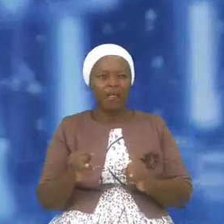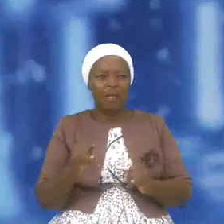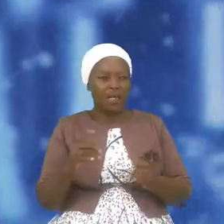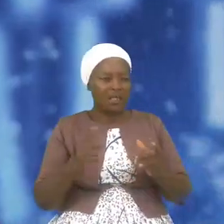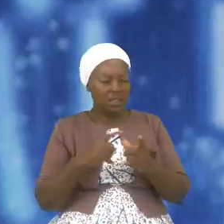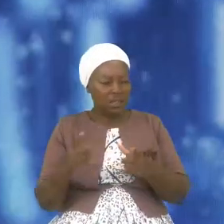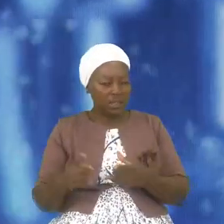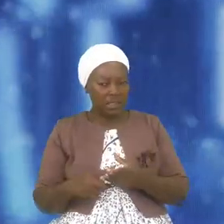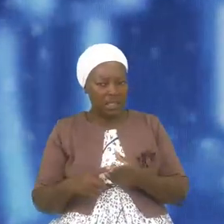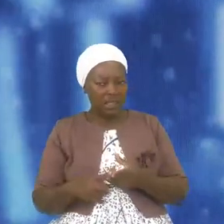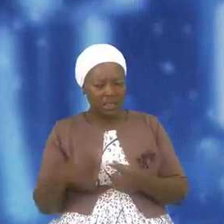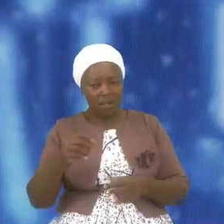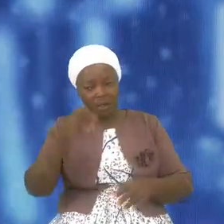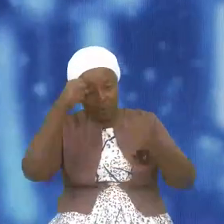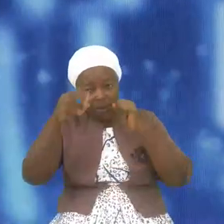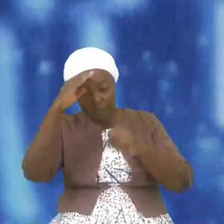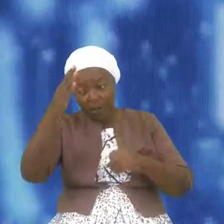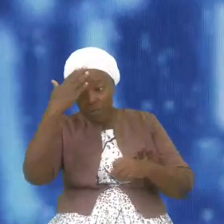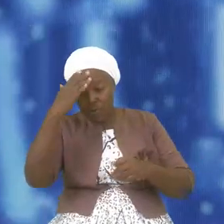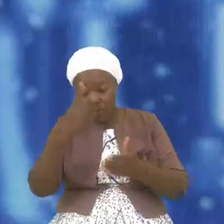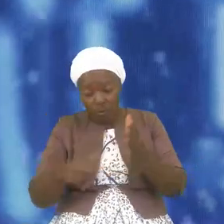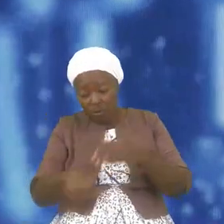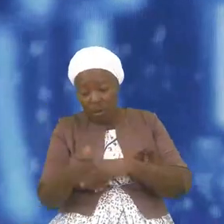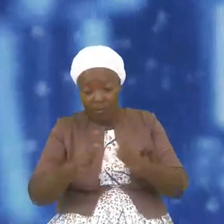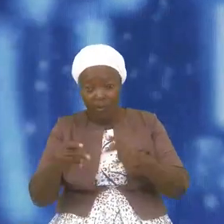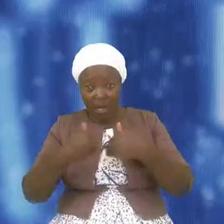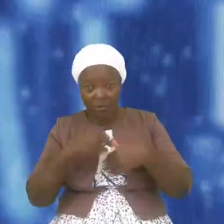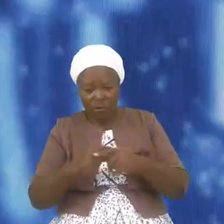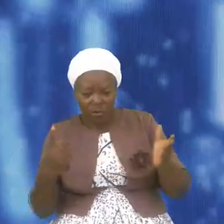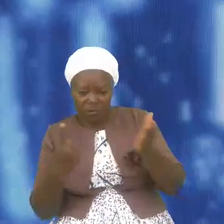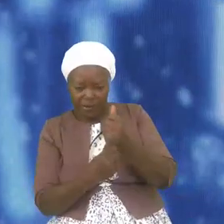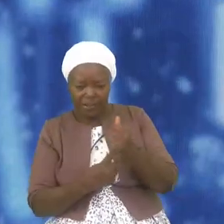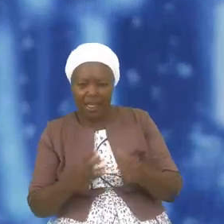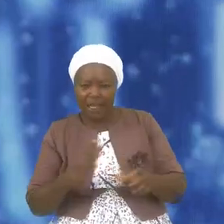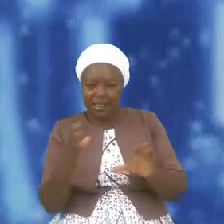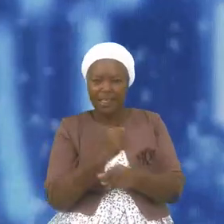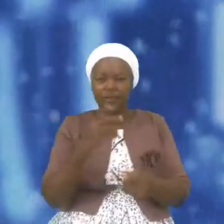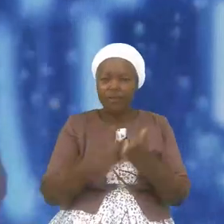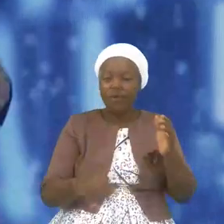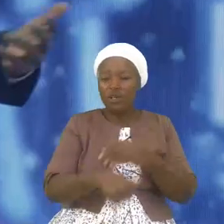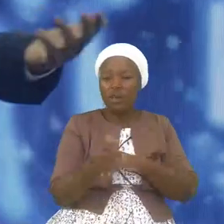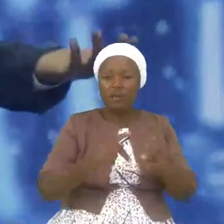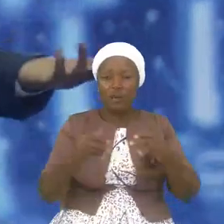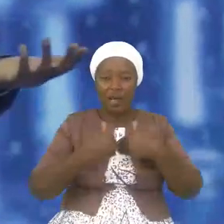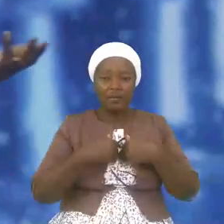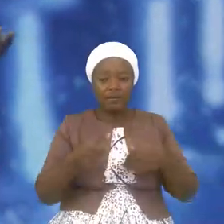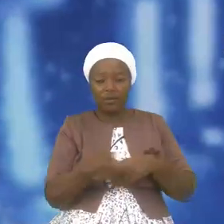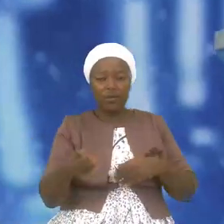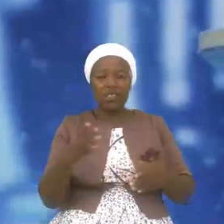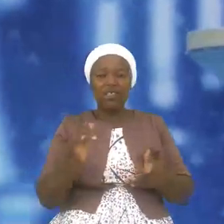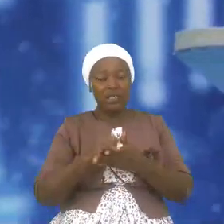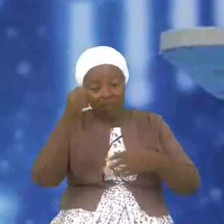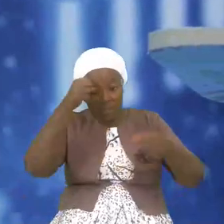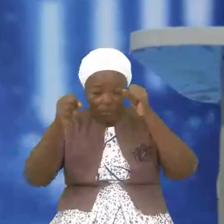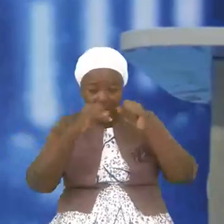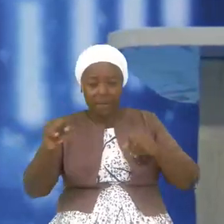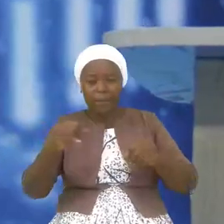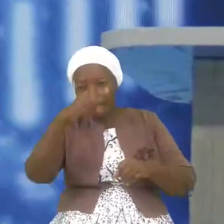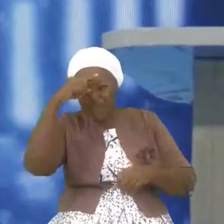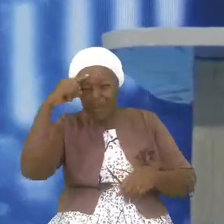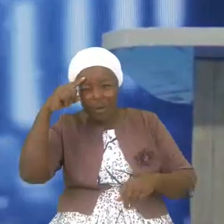cupide, il sait ce que les autres ont. Il veut saisir ce qu'ils ont. Ces choses qu'il cupide,